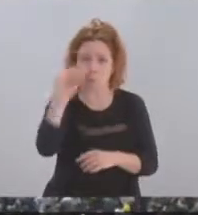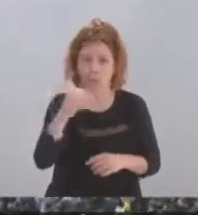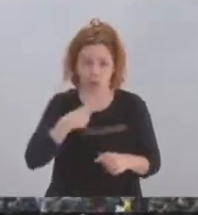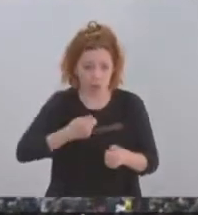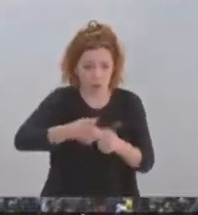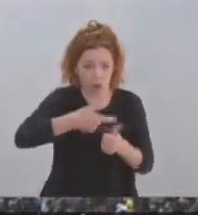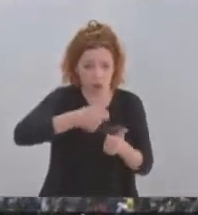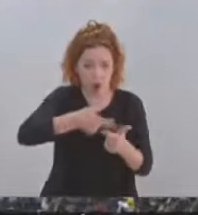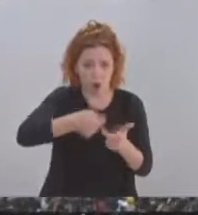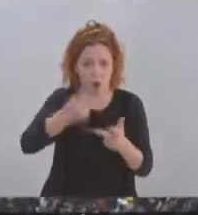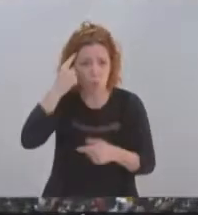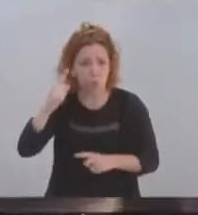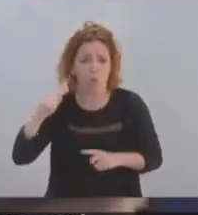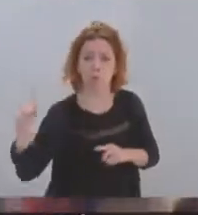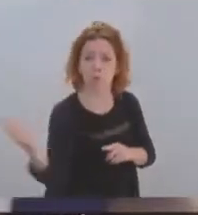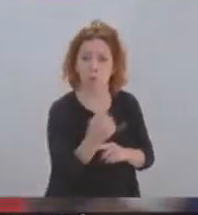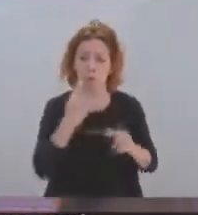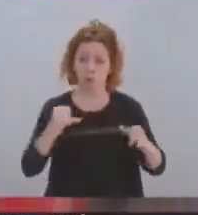Parce que,